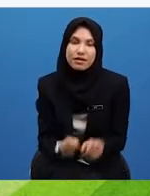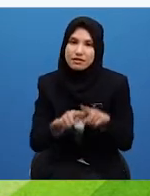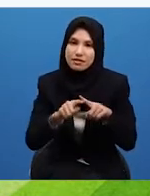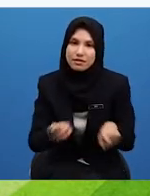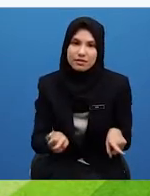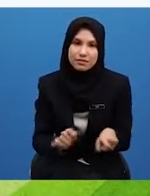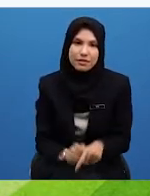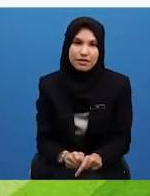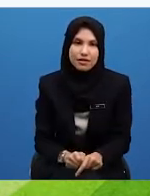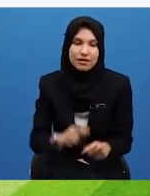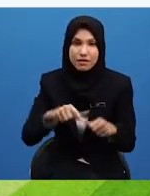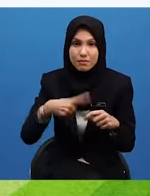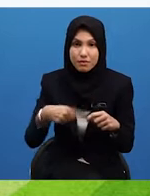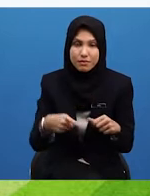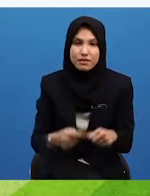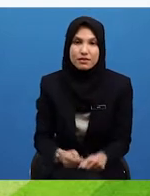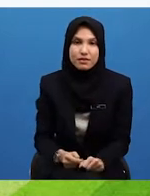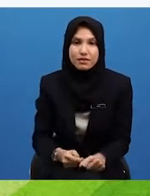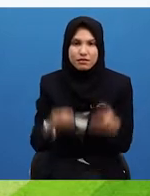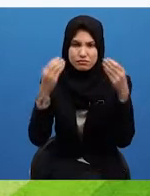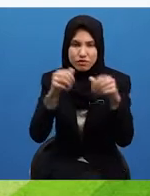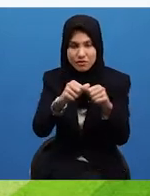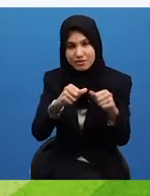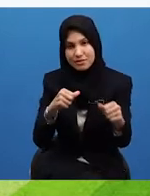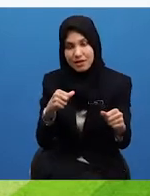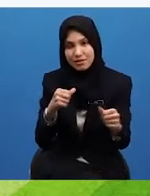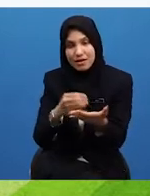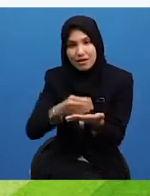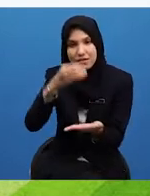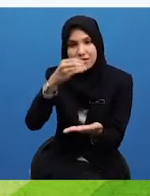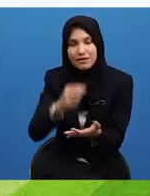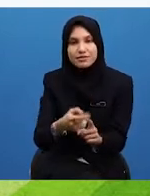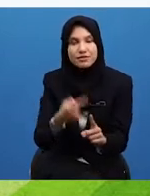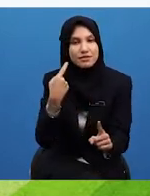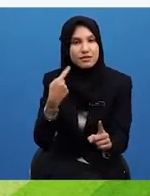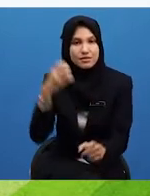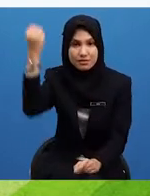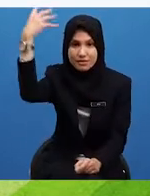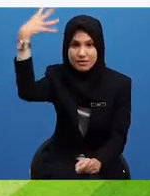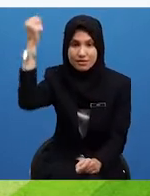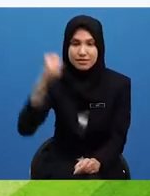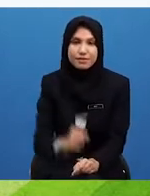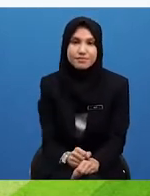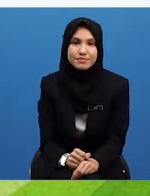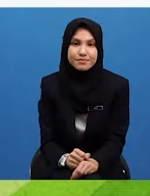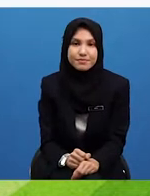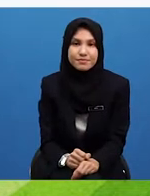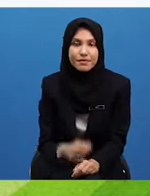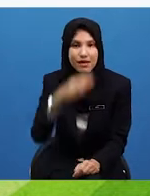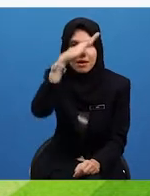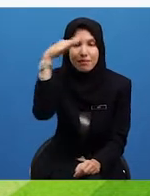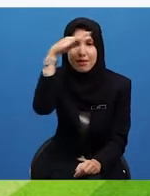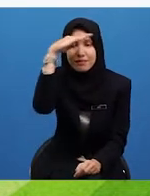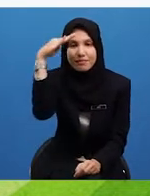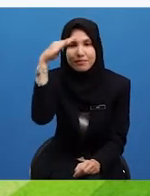apabila cekgu jauhkan gelas dari cahaya bayang-bayang